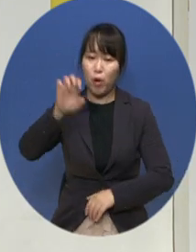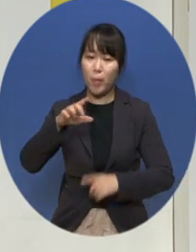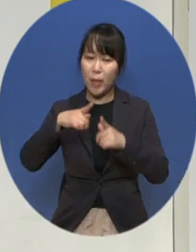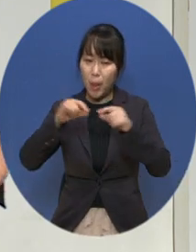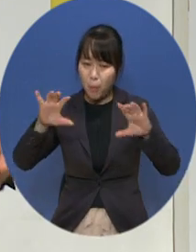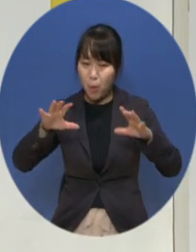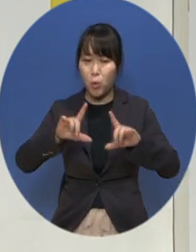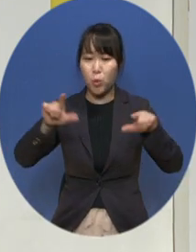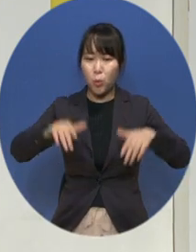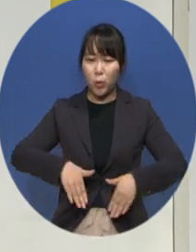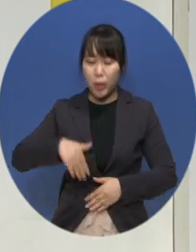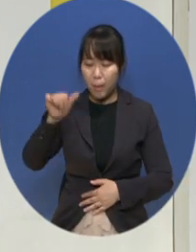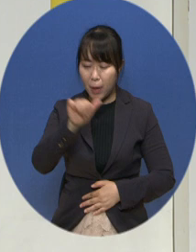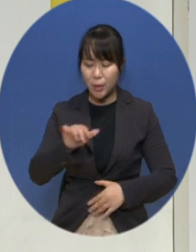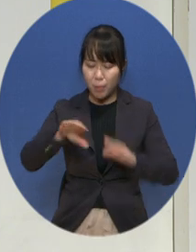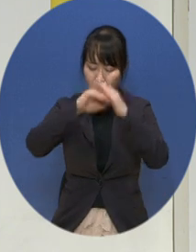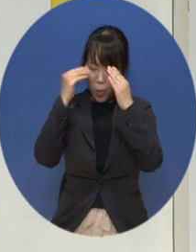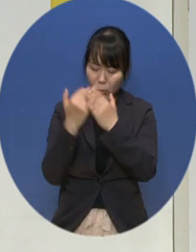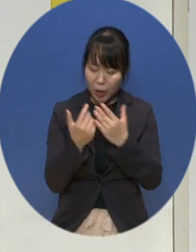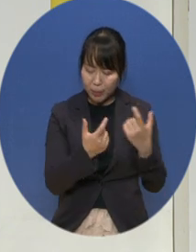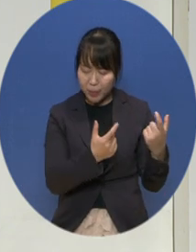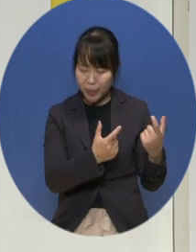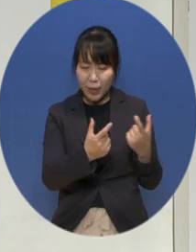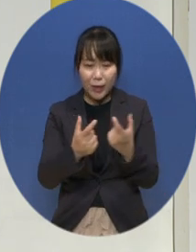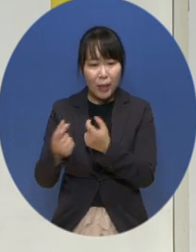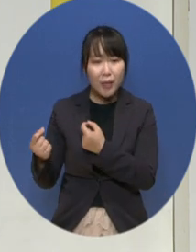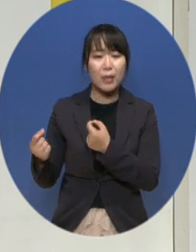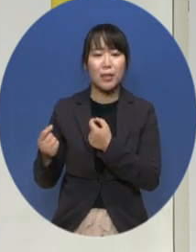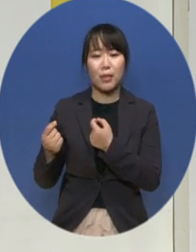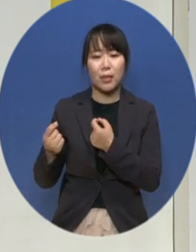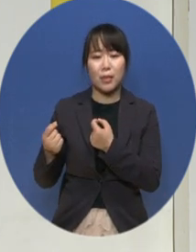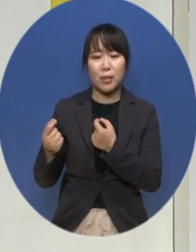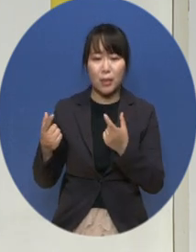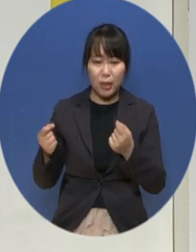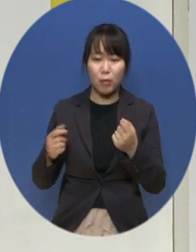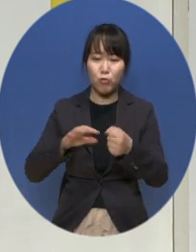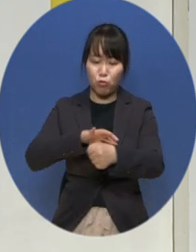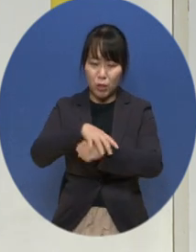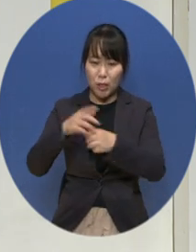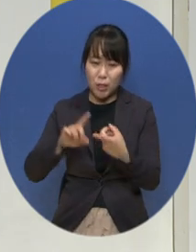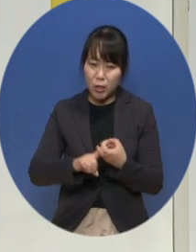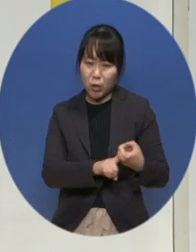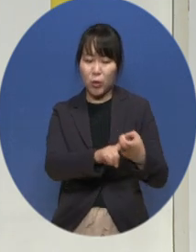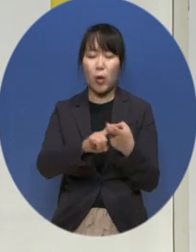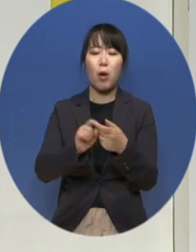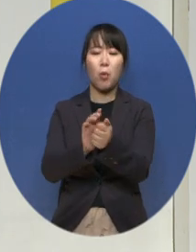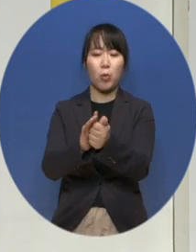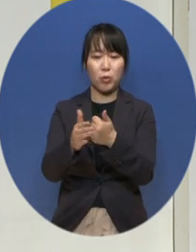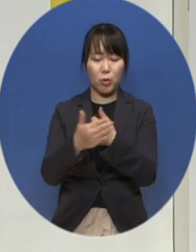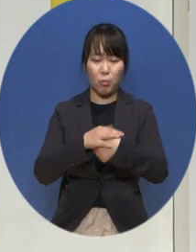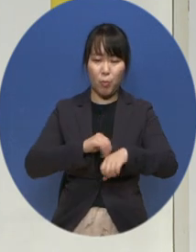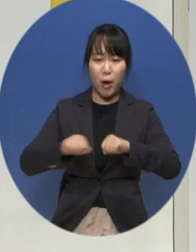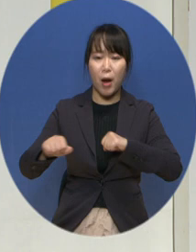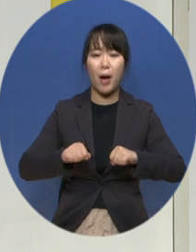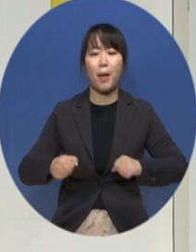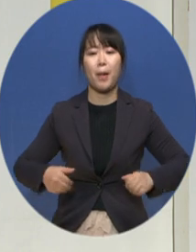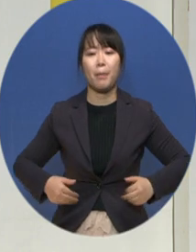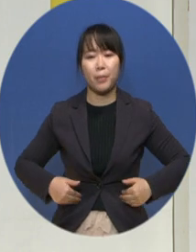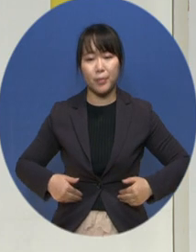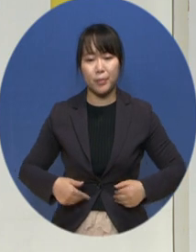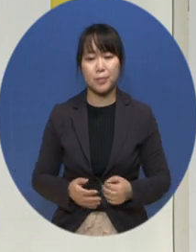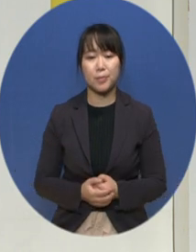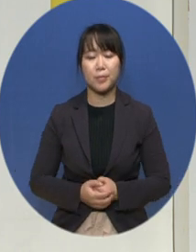일본 돔 북남 아시아 치 합쳐서 이런거에 대한 국제적 연대와 공주로 대응을 해야